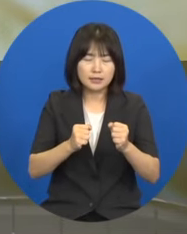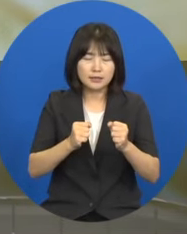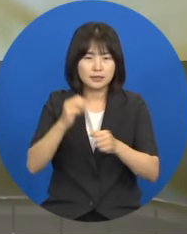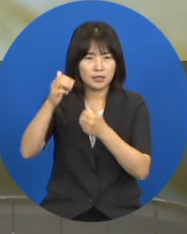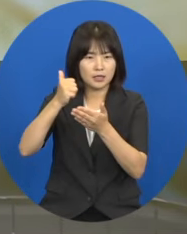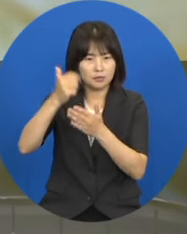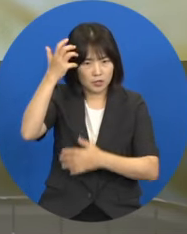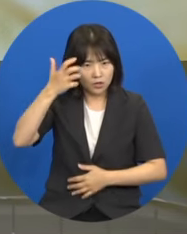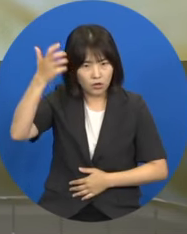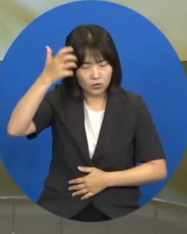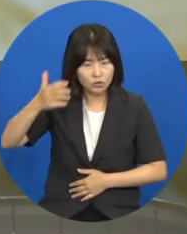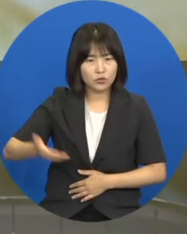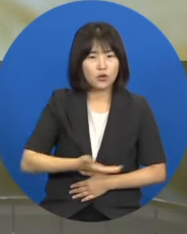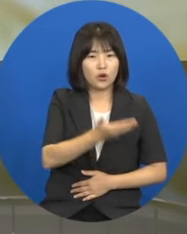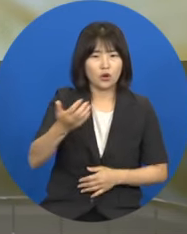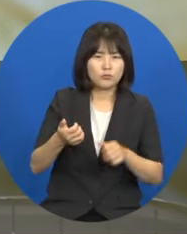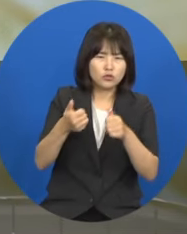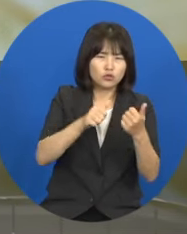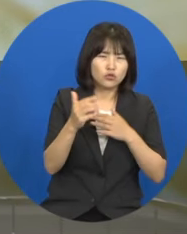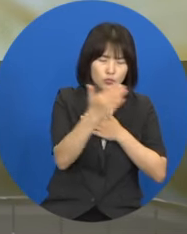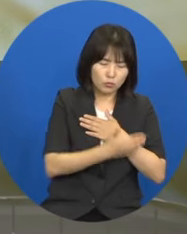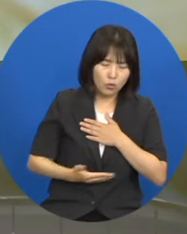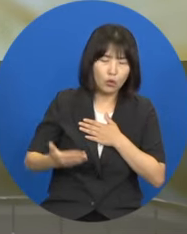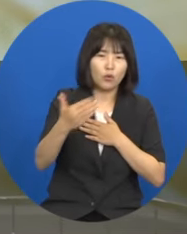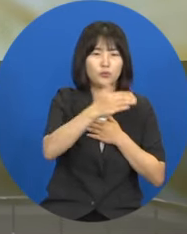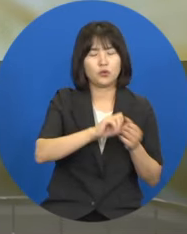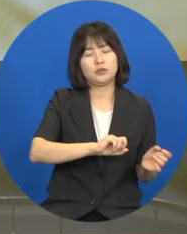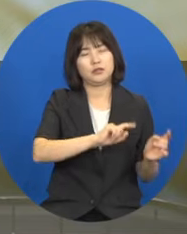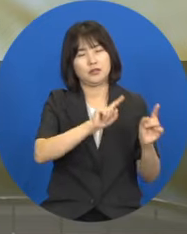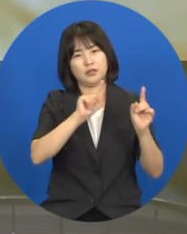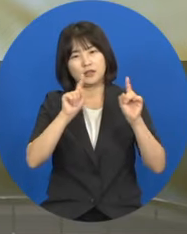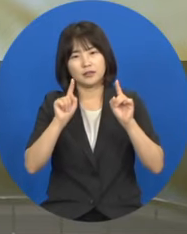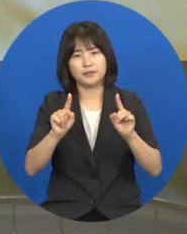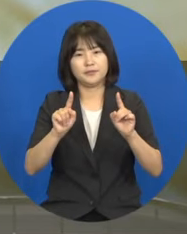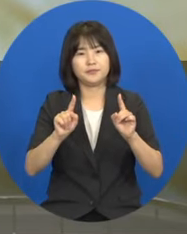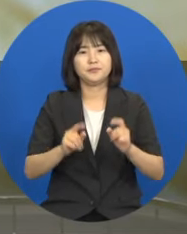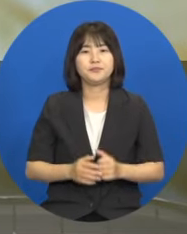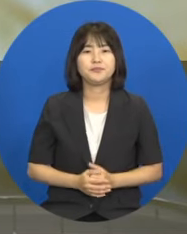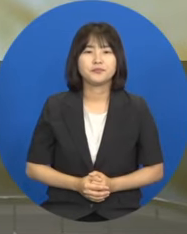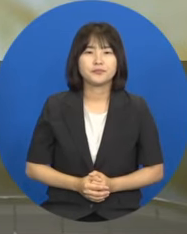영으로 여러분의 죽을 몸도 살리실 것입니다.